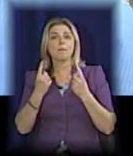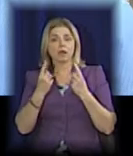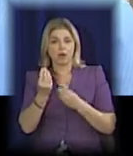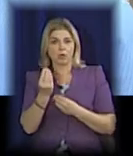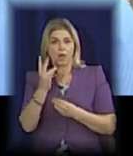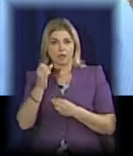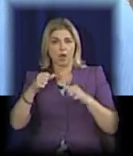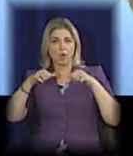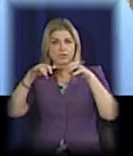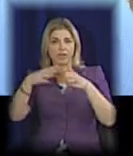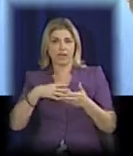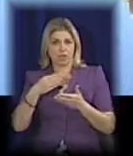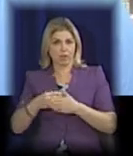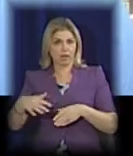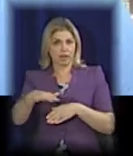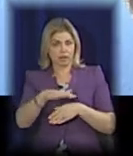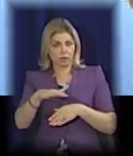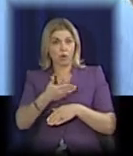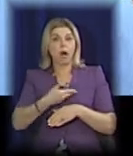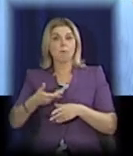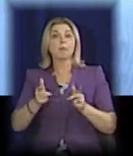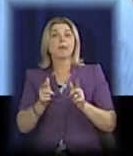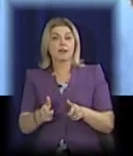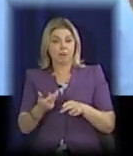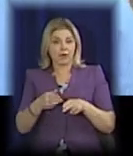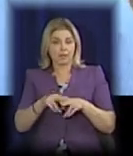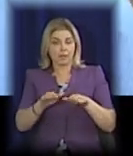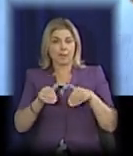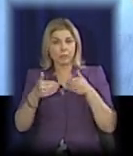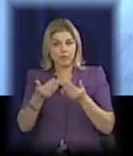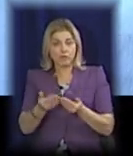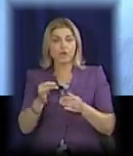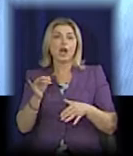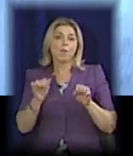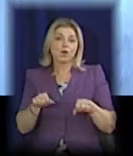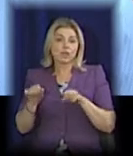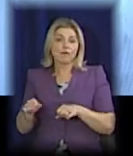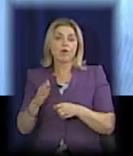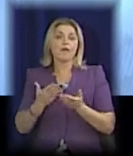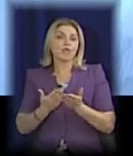на освітлення власної території. Ми підтримали цю пропозицію і, можливо, в якості